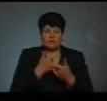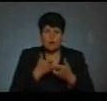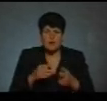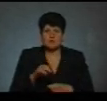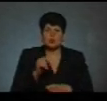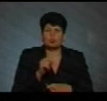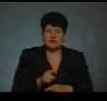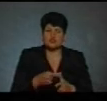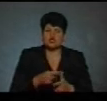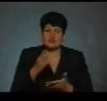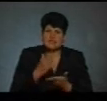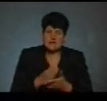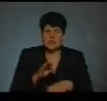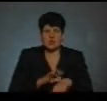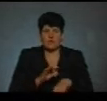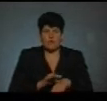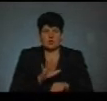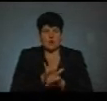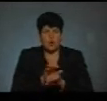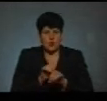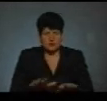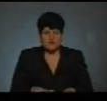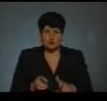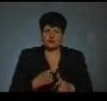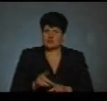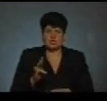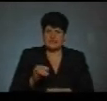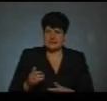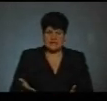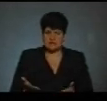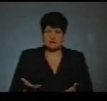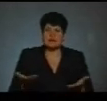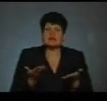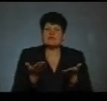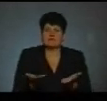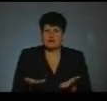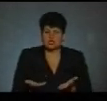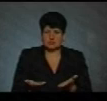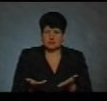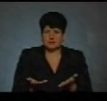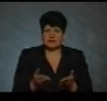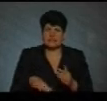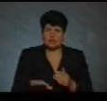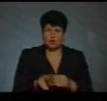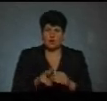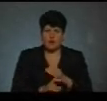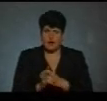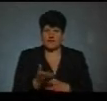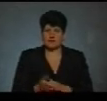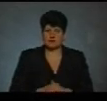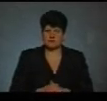чи є хворі на коронавірус в лаврі, чи ні? Які ваші повноваження так безпосередньо на території лаври?